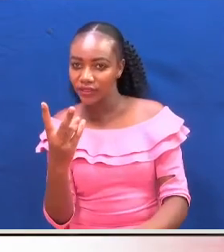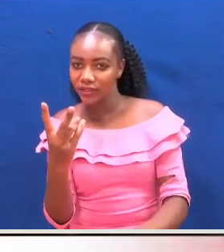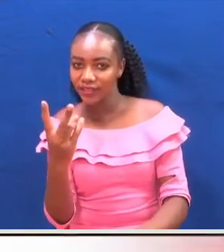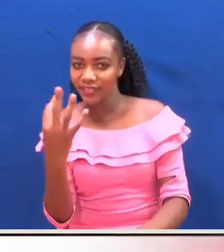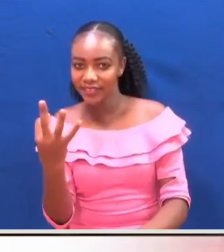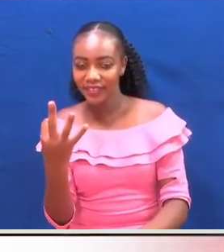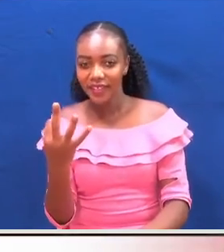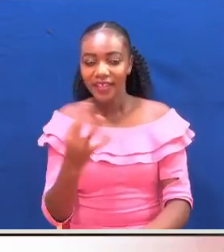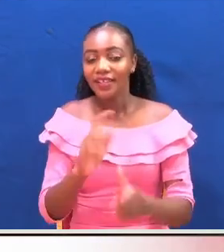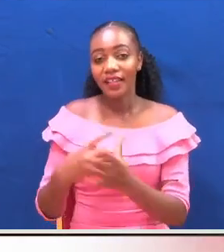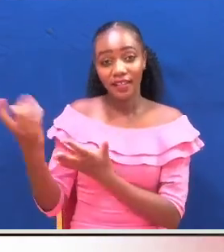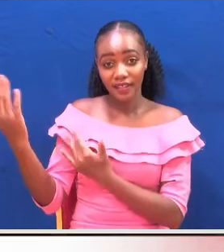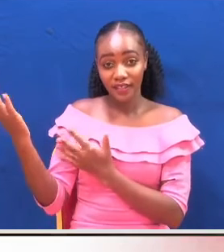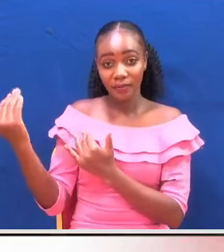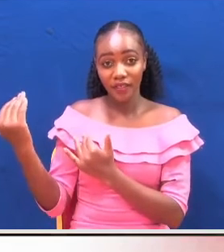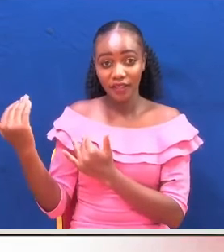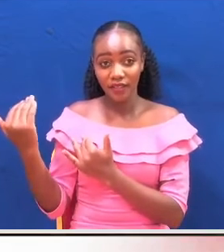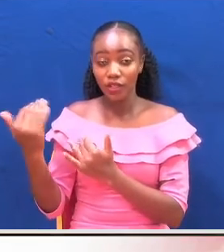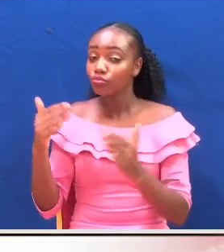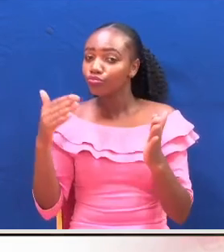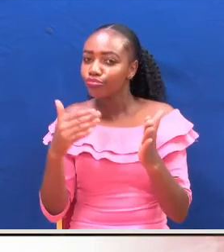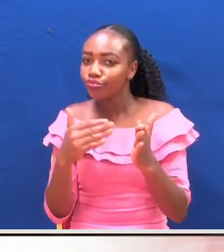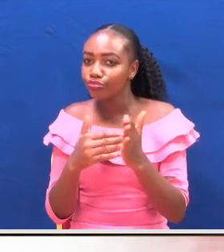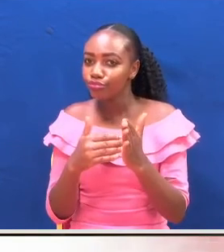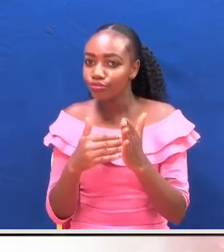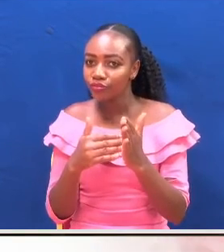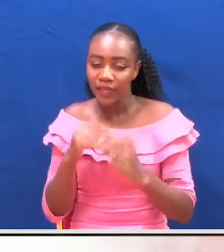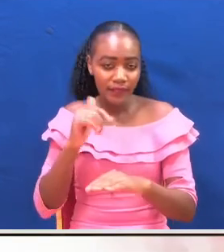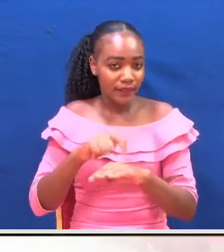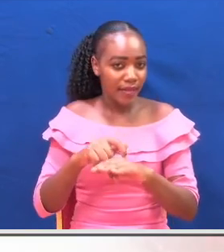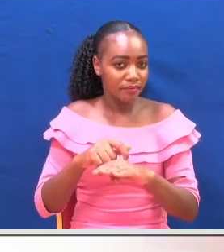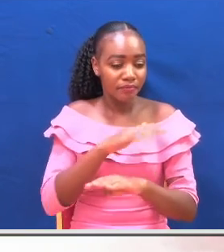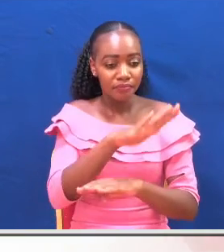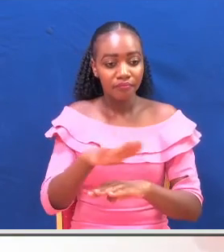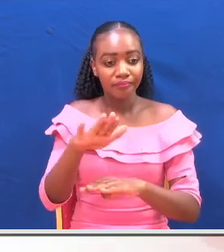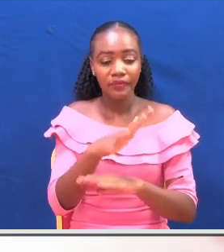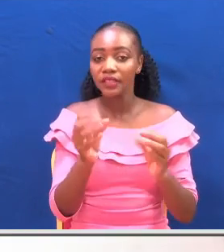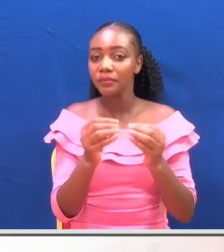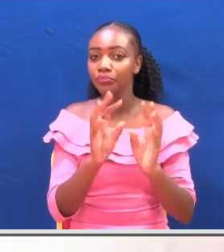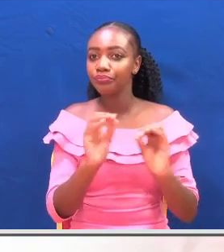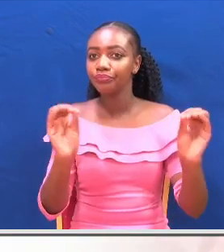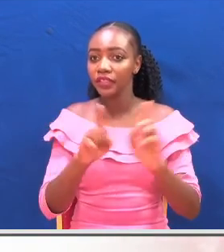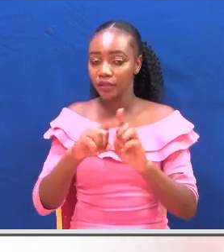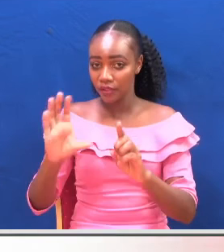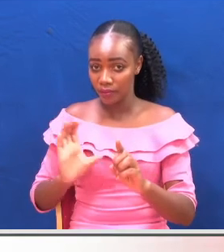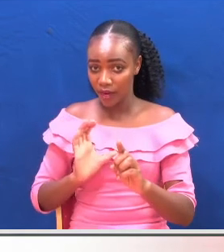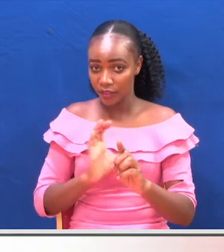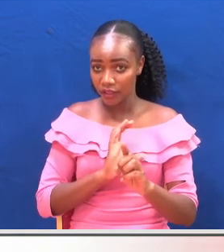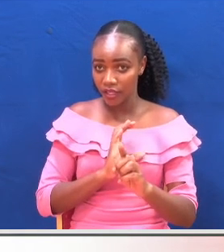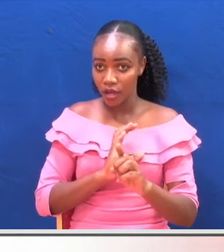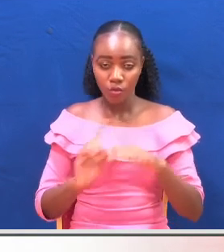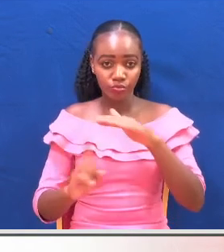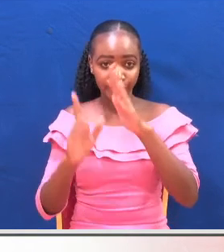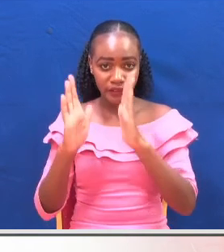2023 inatarajiwa kusimamishwa kwa muda wakati bunge halikutani na vile vile baraza la mawaziri.